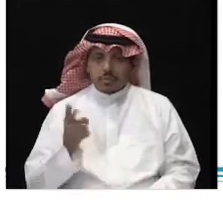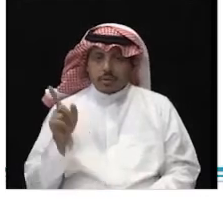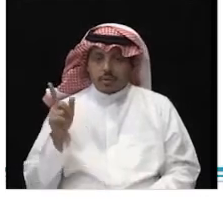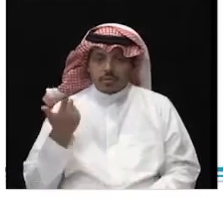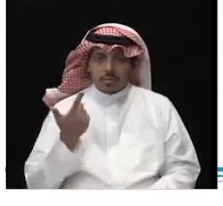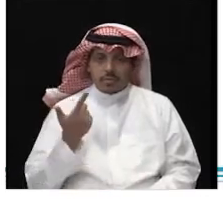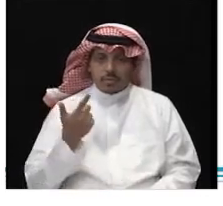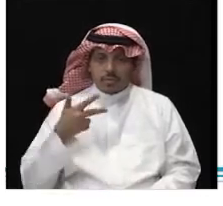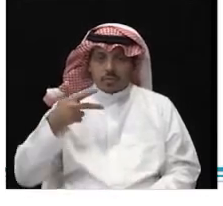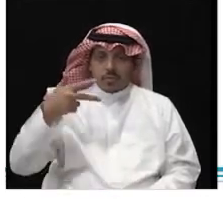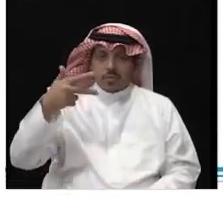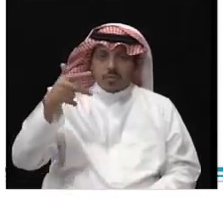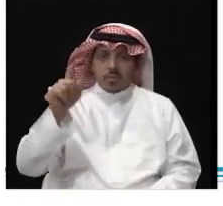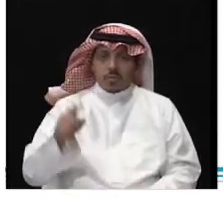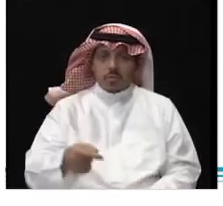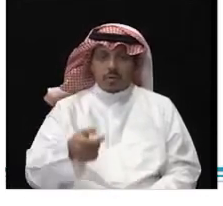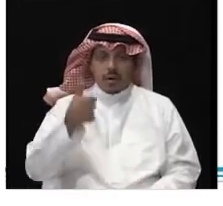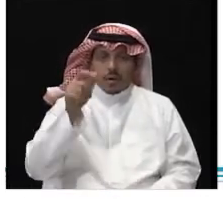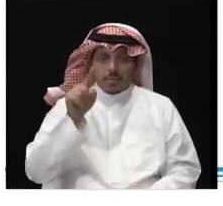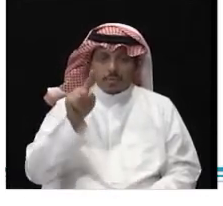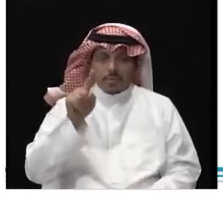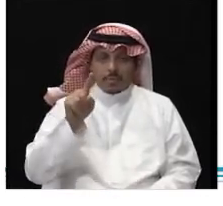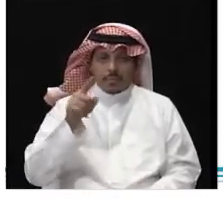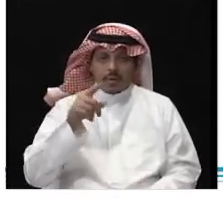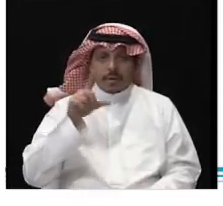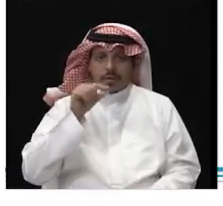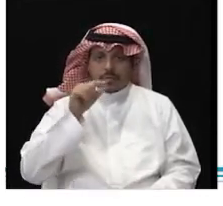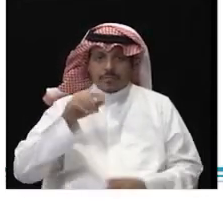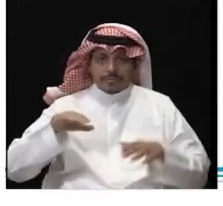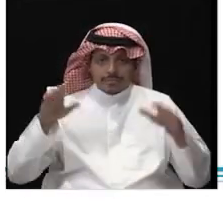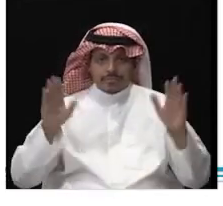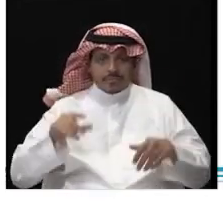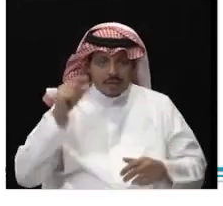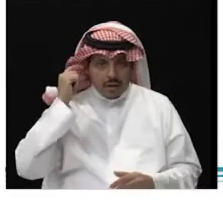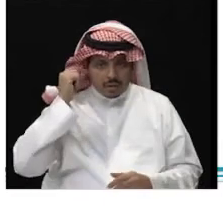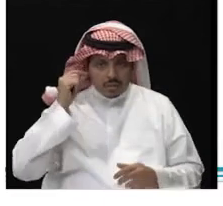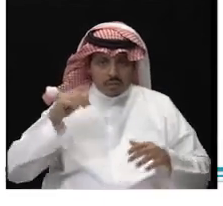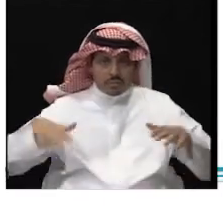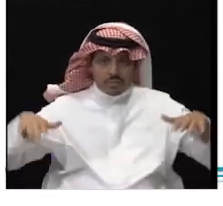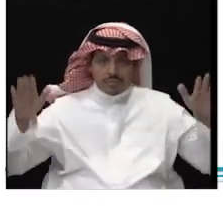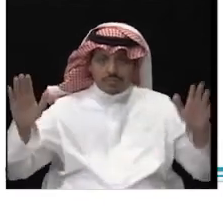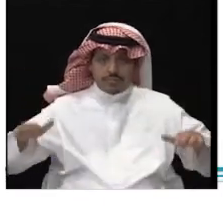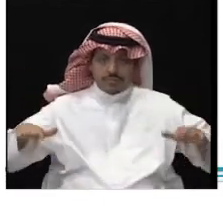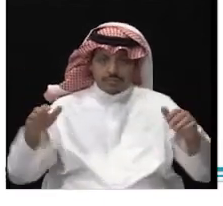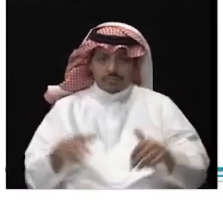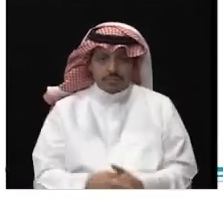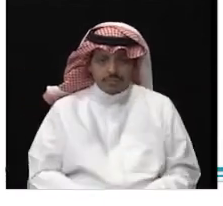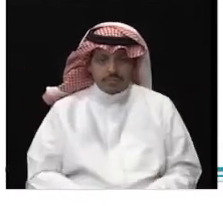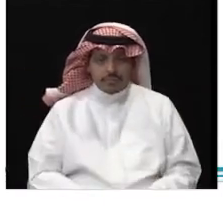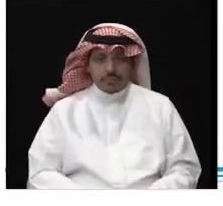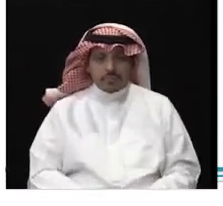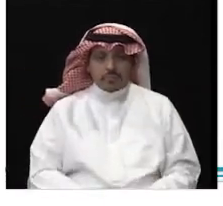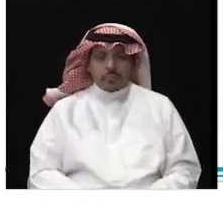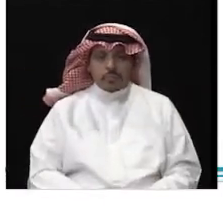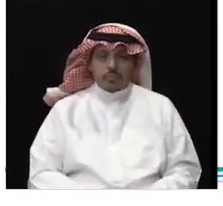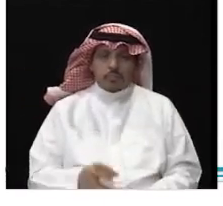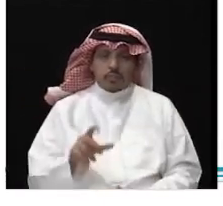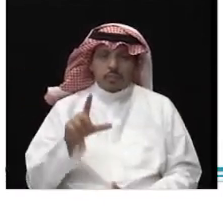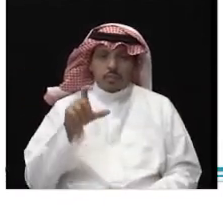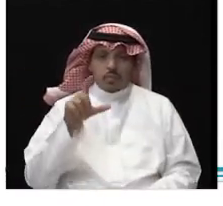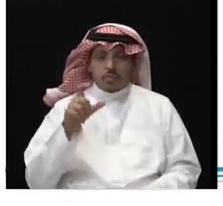أحسنتم، صورة غراب، صورة غراب، أحسنتم، بارك الله فيكم. والصورة